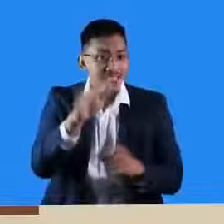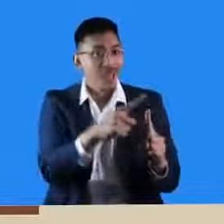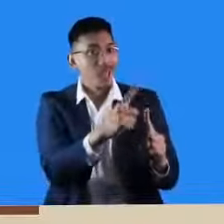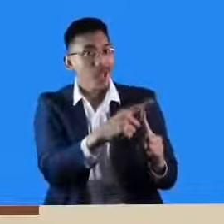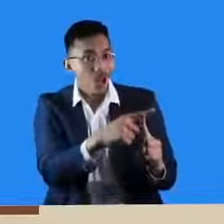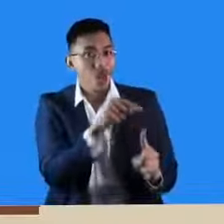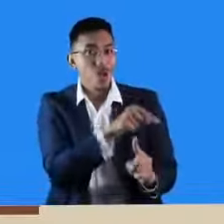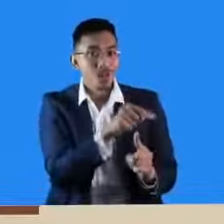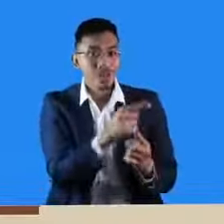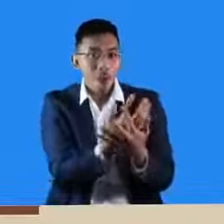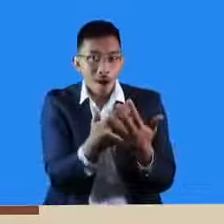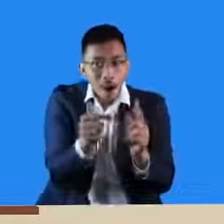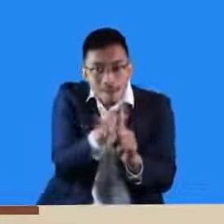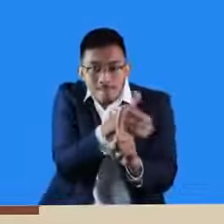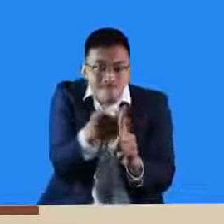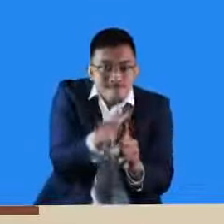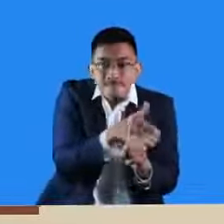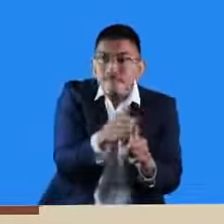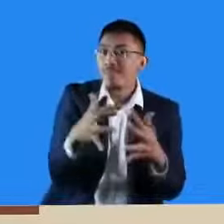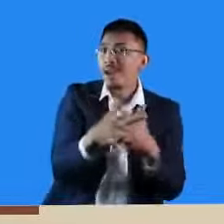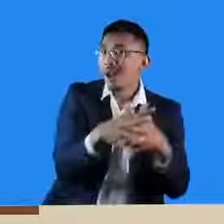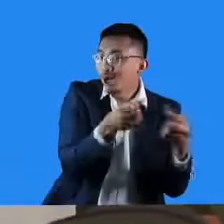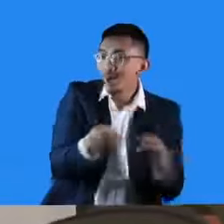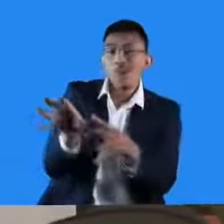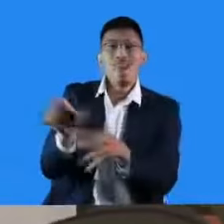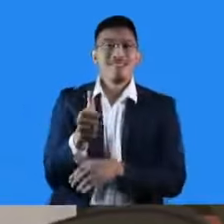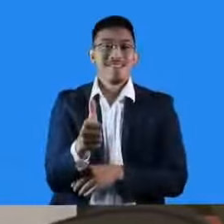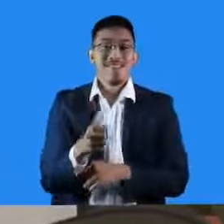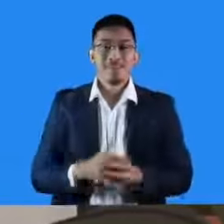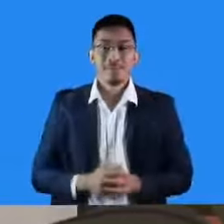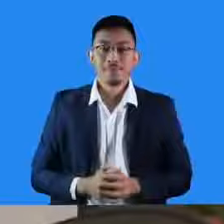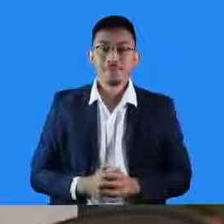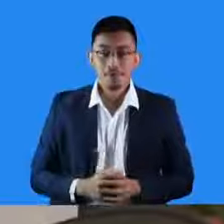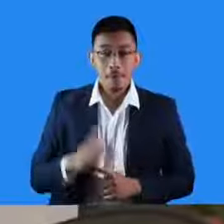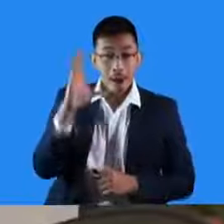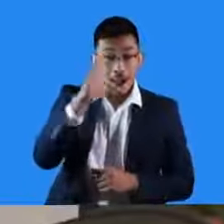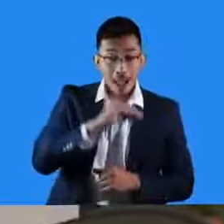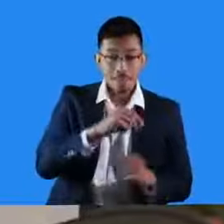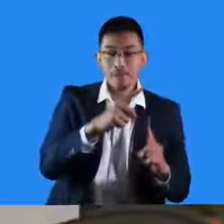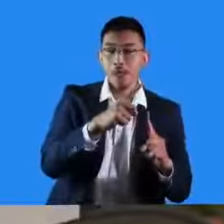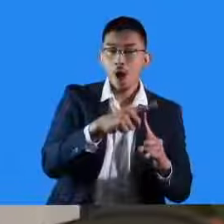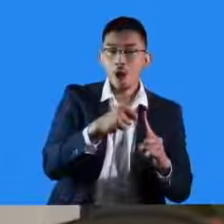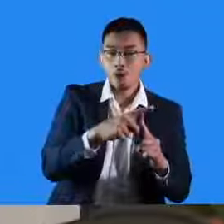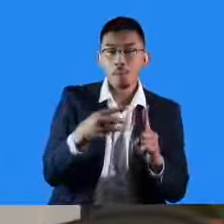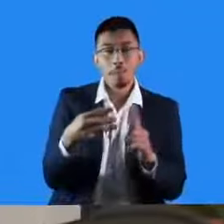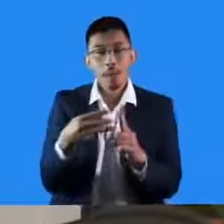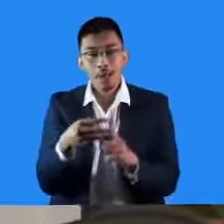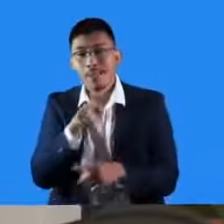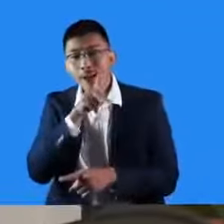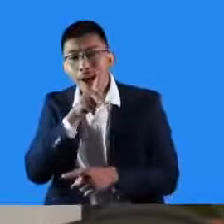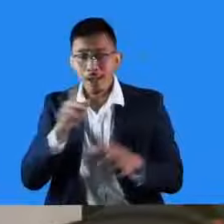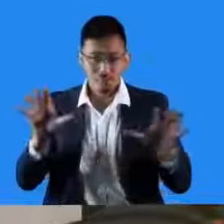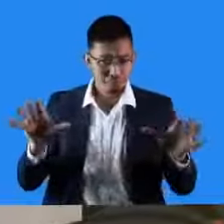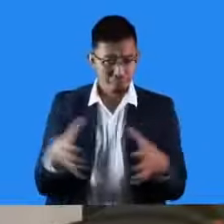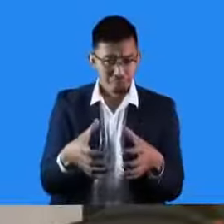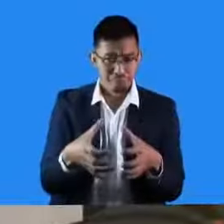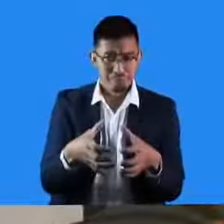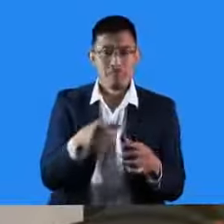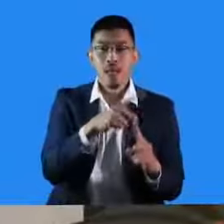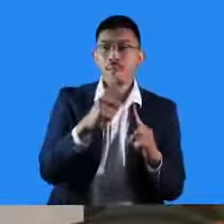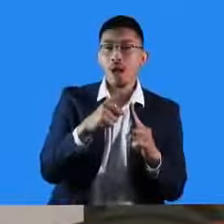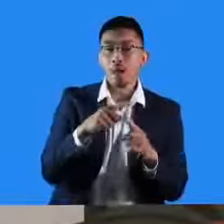warga untuk menjual tanah kepada pengusaha. Malamnya, Tagor duduk berkumpul bersama Ompu Mario dan